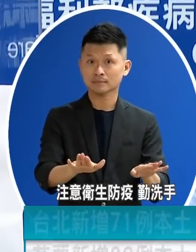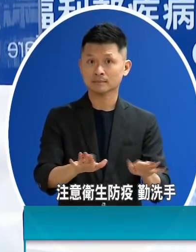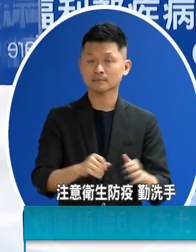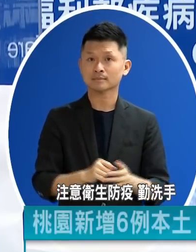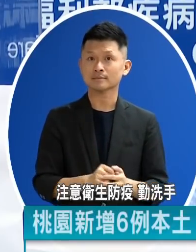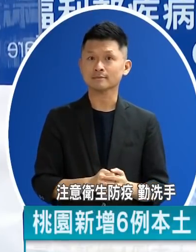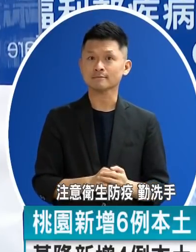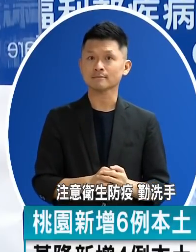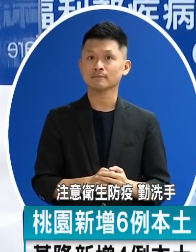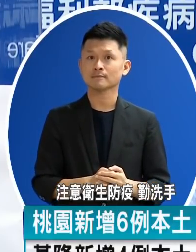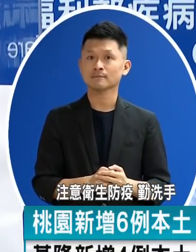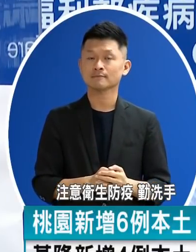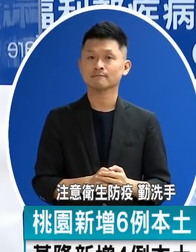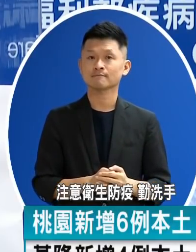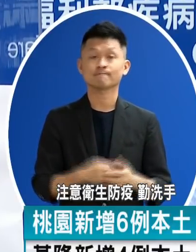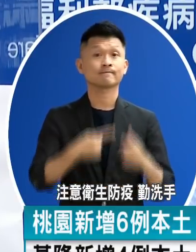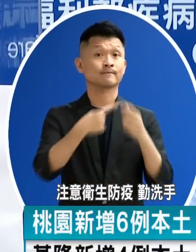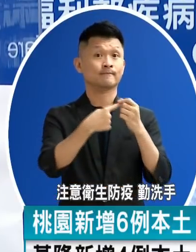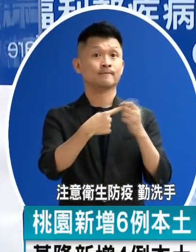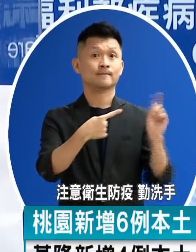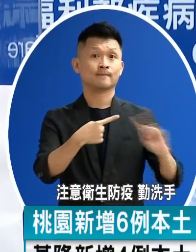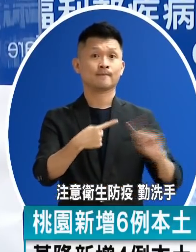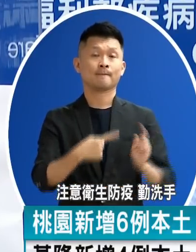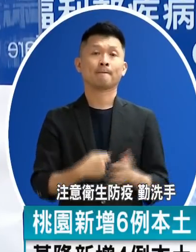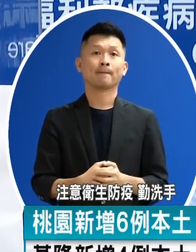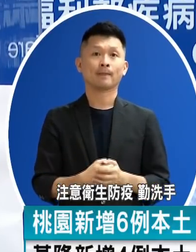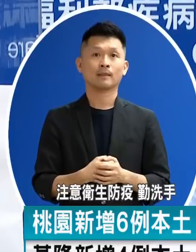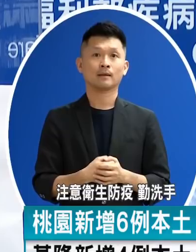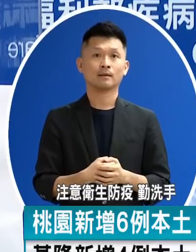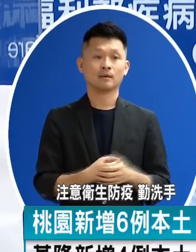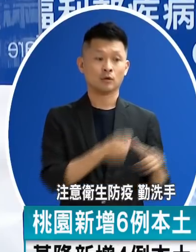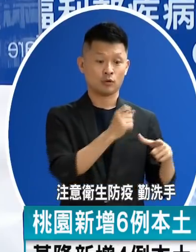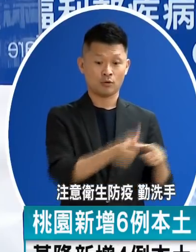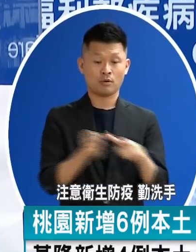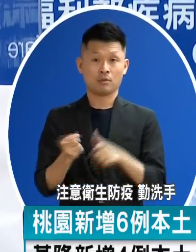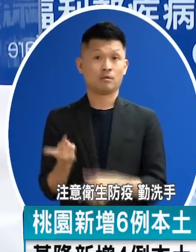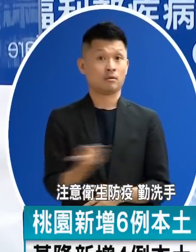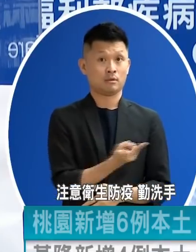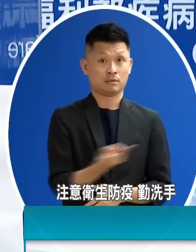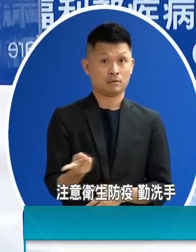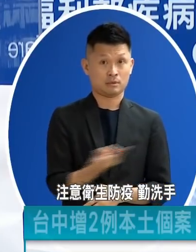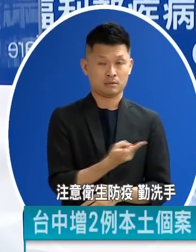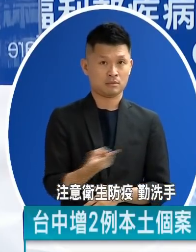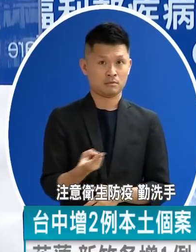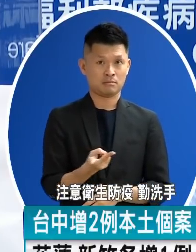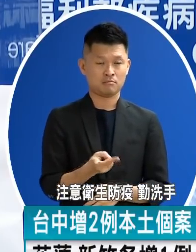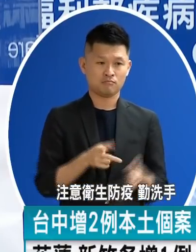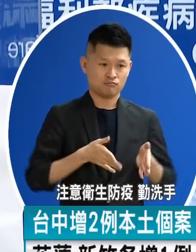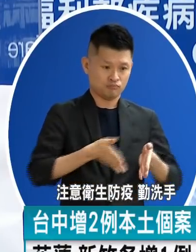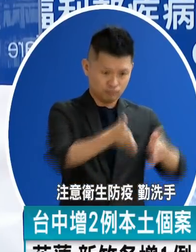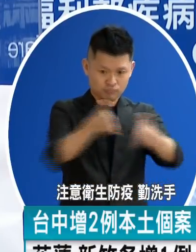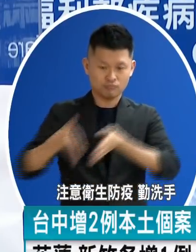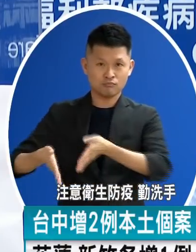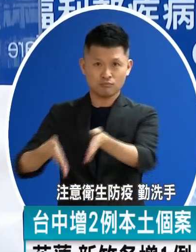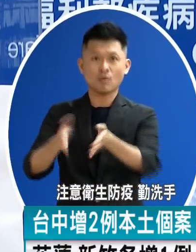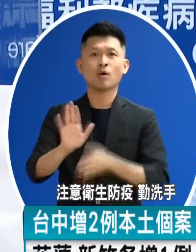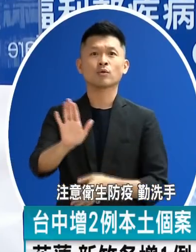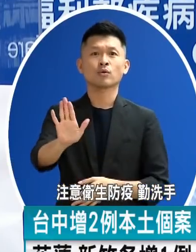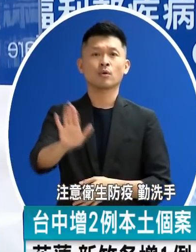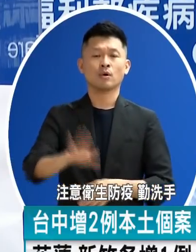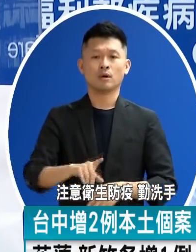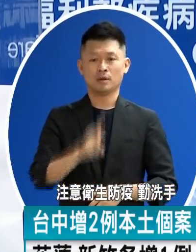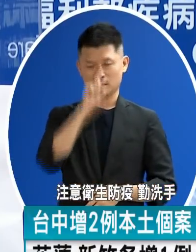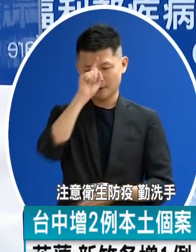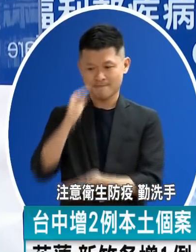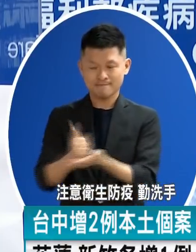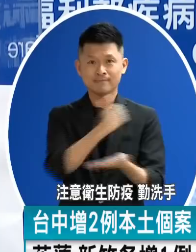讲就是说在，但第一个这个两家公司当然有各有他们的一个管道，我们当然都希望都